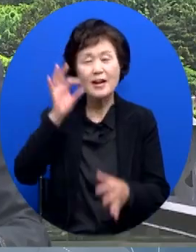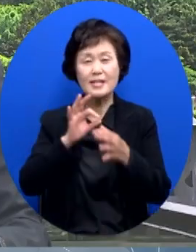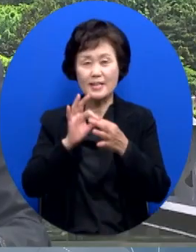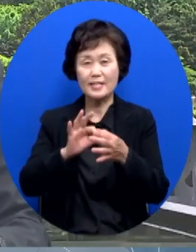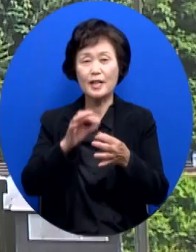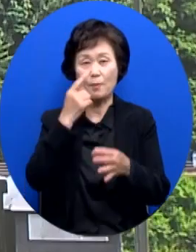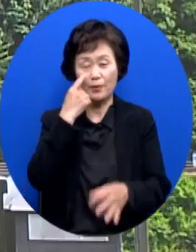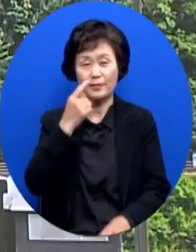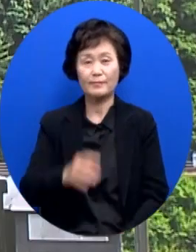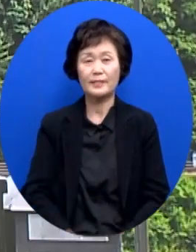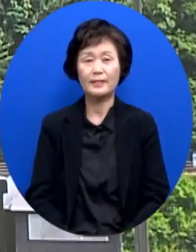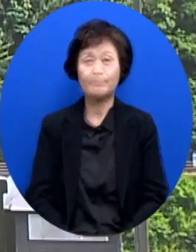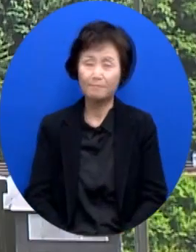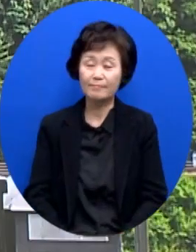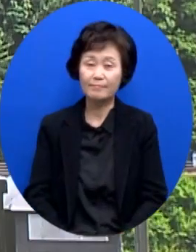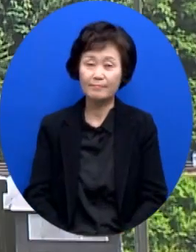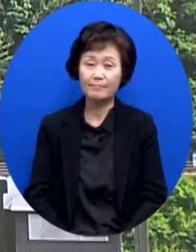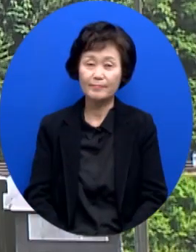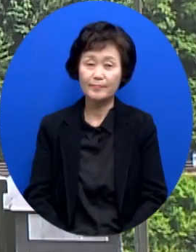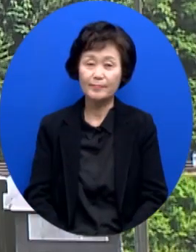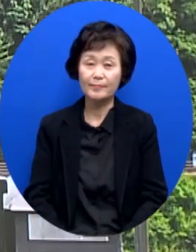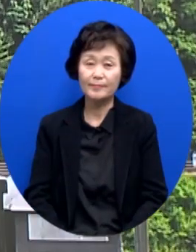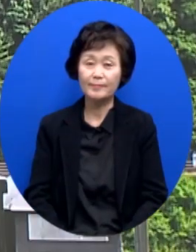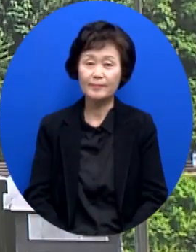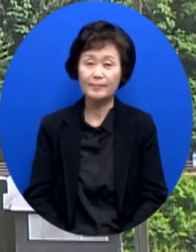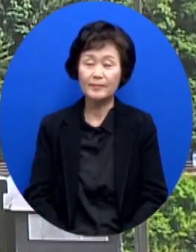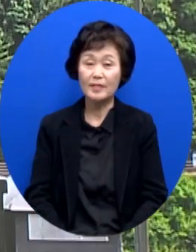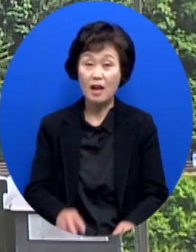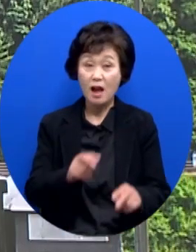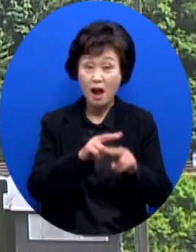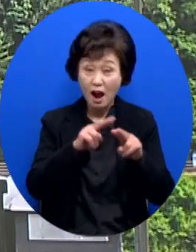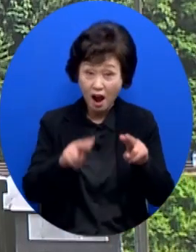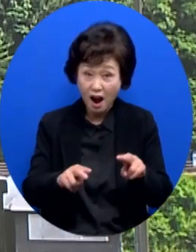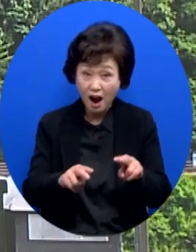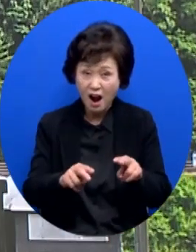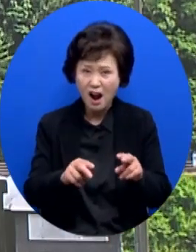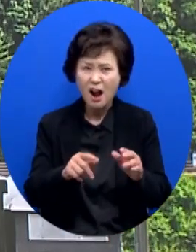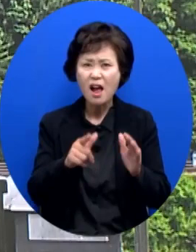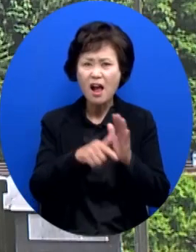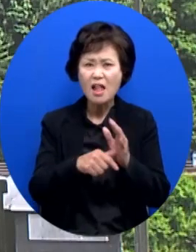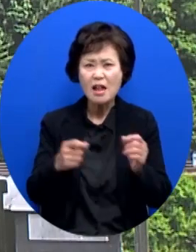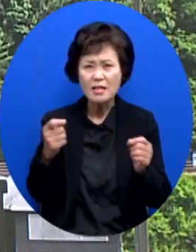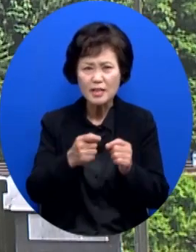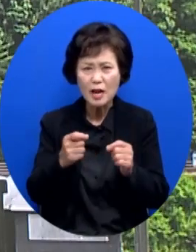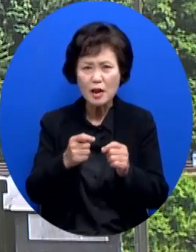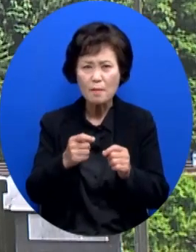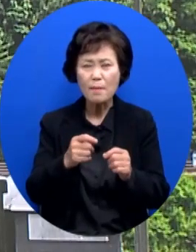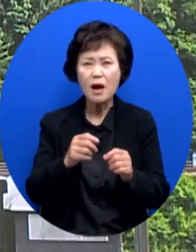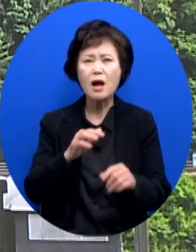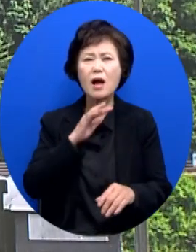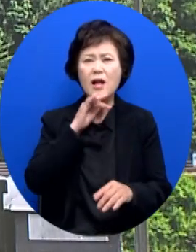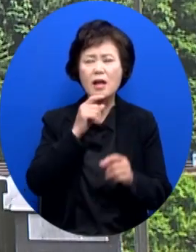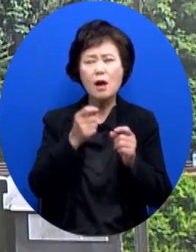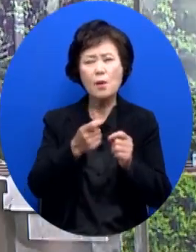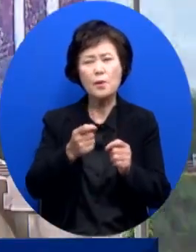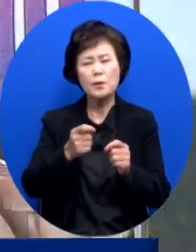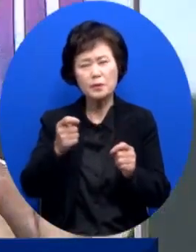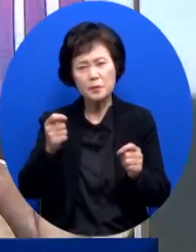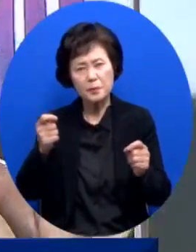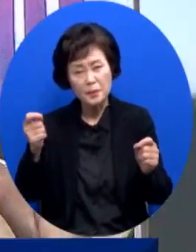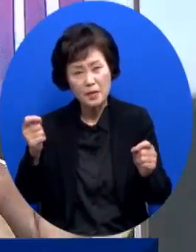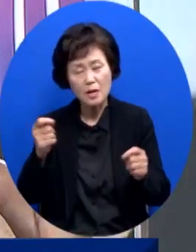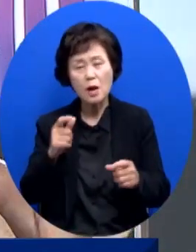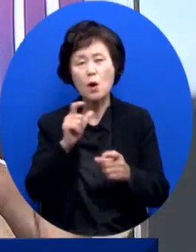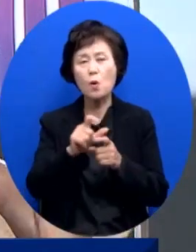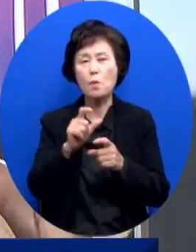연결합니다. 포항 스튜디오입니다. 은퇴 시기는 짧아지고 수명은 길어지면서 노년을 어떻게 보낼지 고민하시는